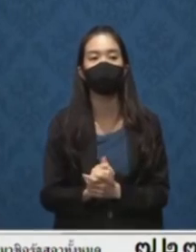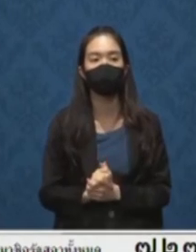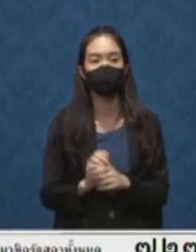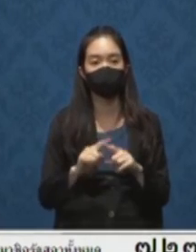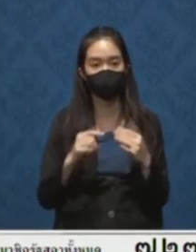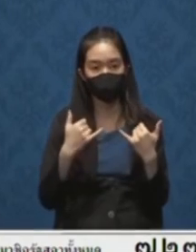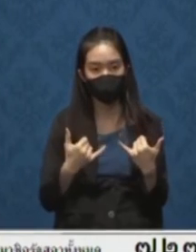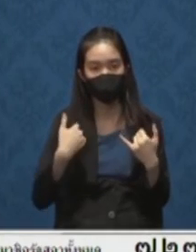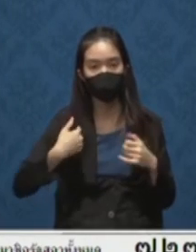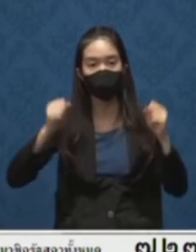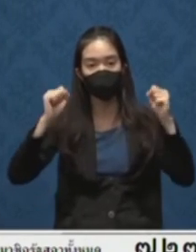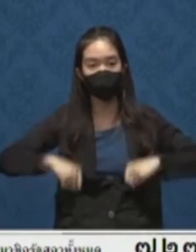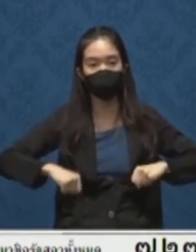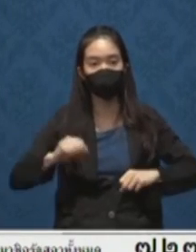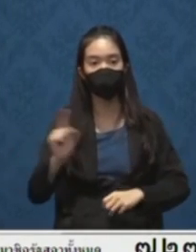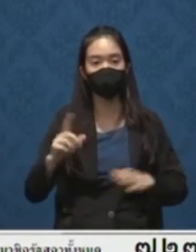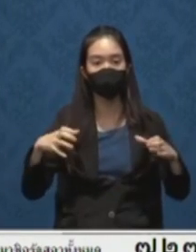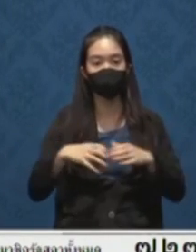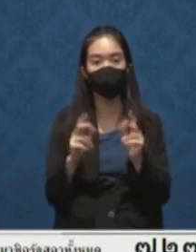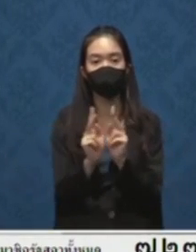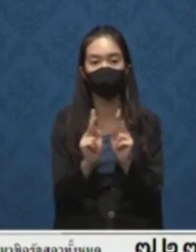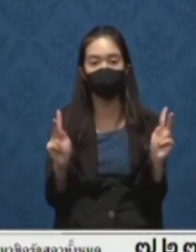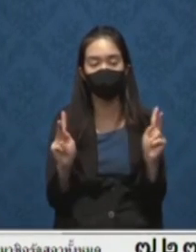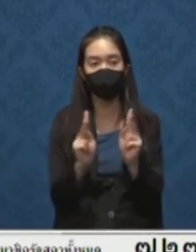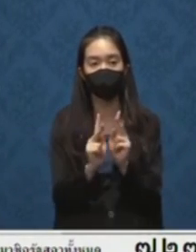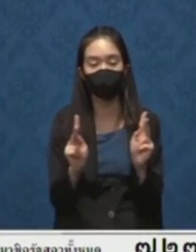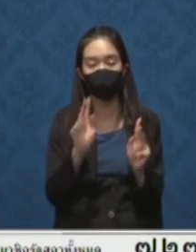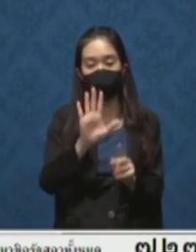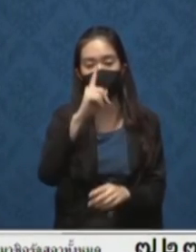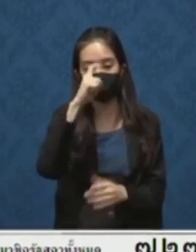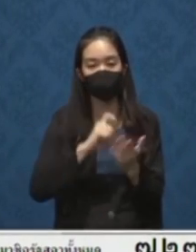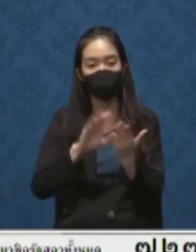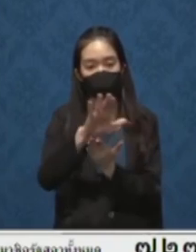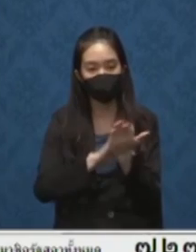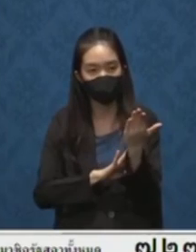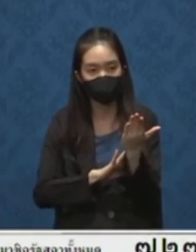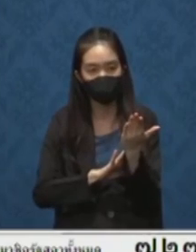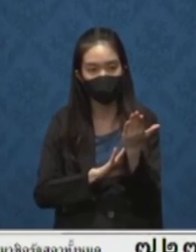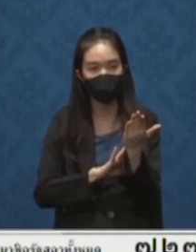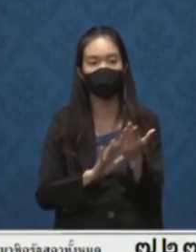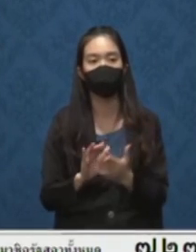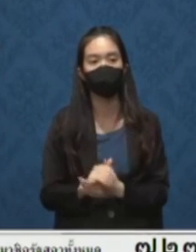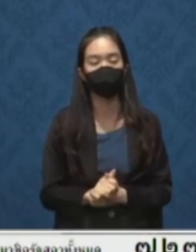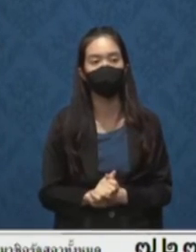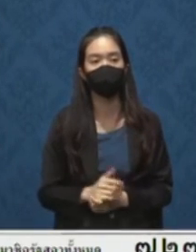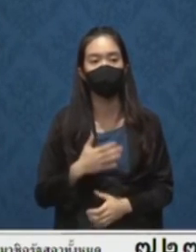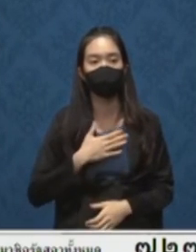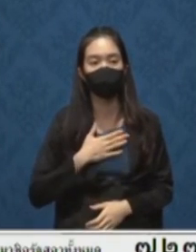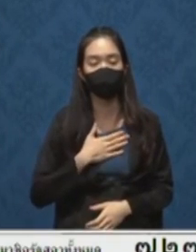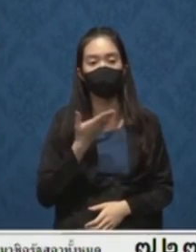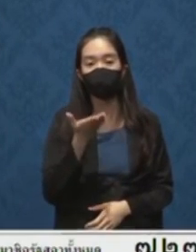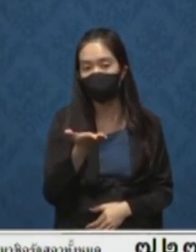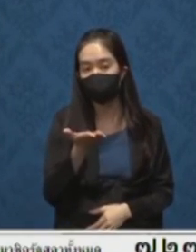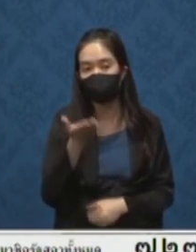ยังมีมตติของคณะกรรมการปฏิรปประเทศี่...ผมขอนิญาตเกลาวว่